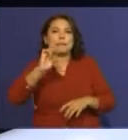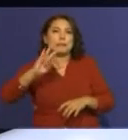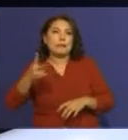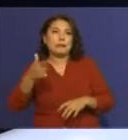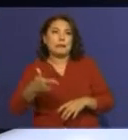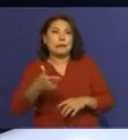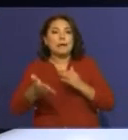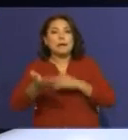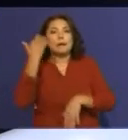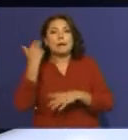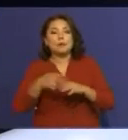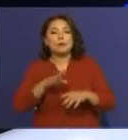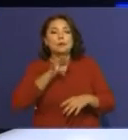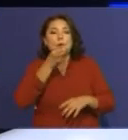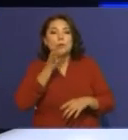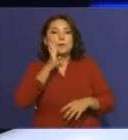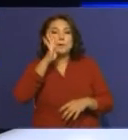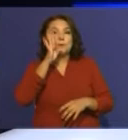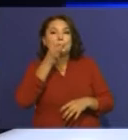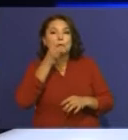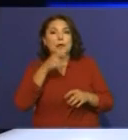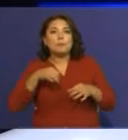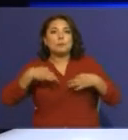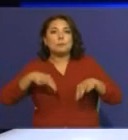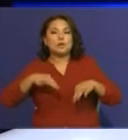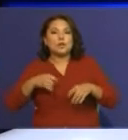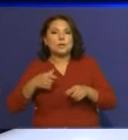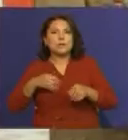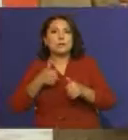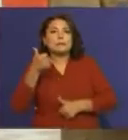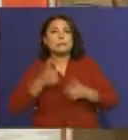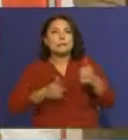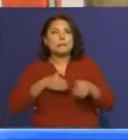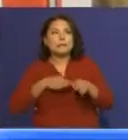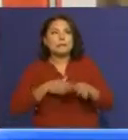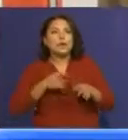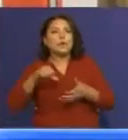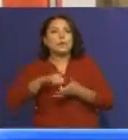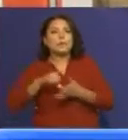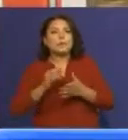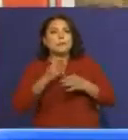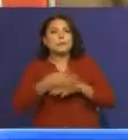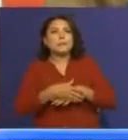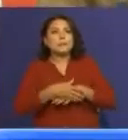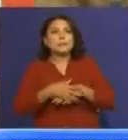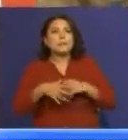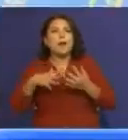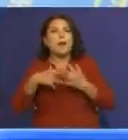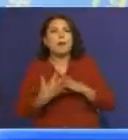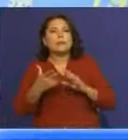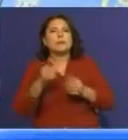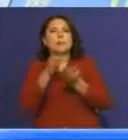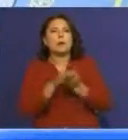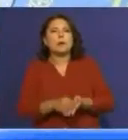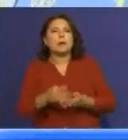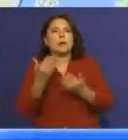пространстве. Ранним утром в Актау прошел автопробег с участием ветеранов афганской войны. Участники посетили те населенные пункты, где похоронены